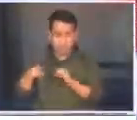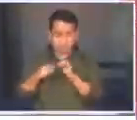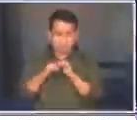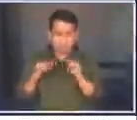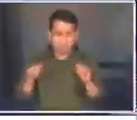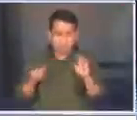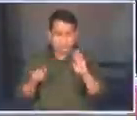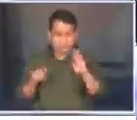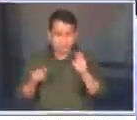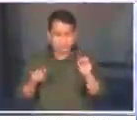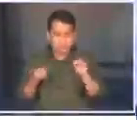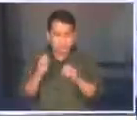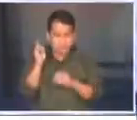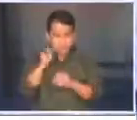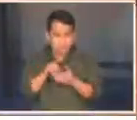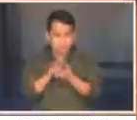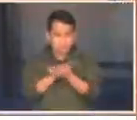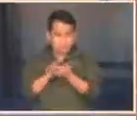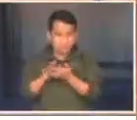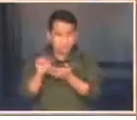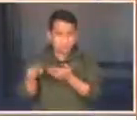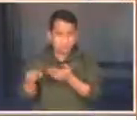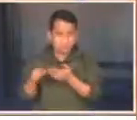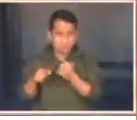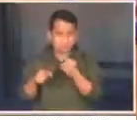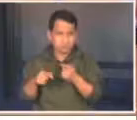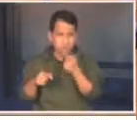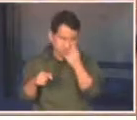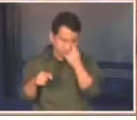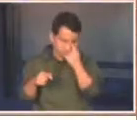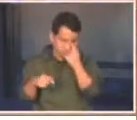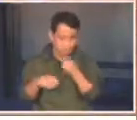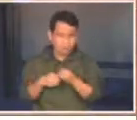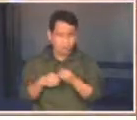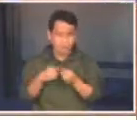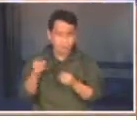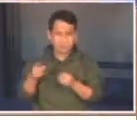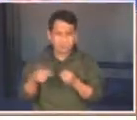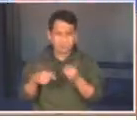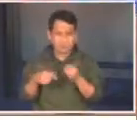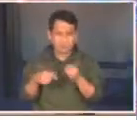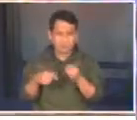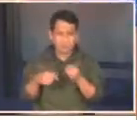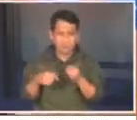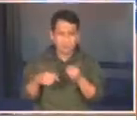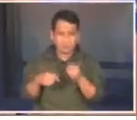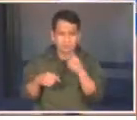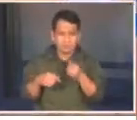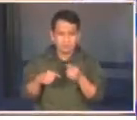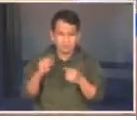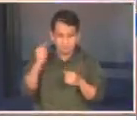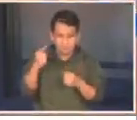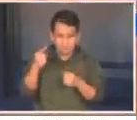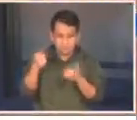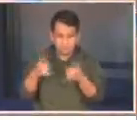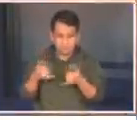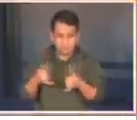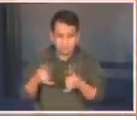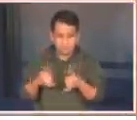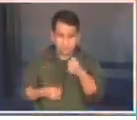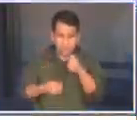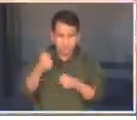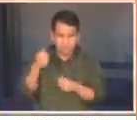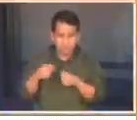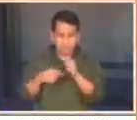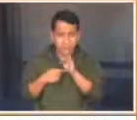po ang malinis na record at sumosyo sa liderato ng liga. Samantala sa first game, nagtala ng